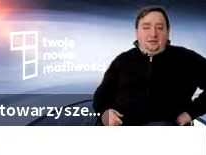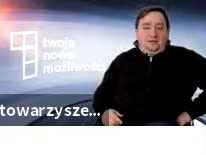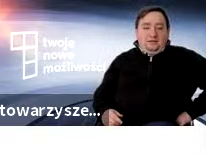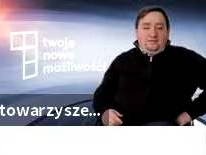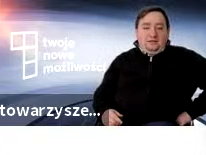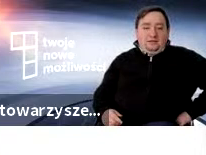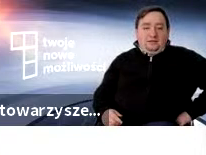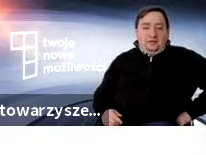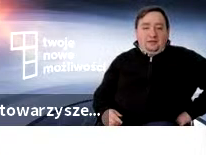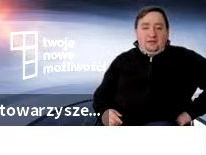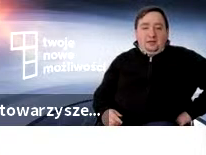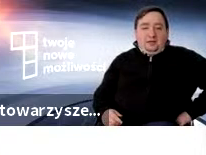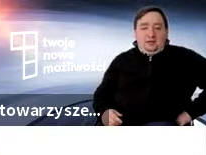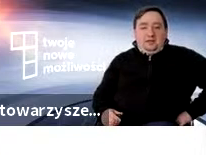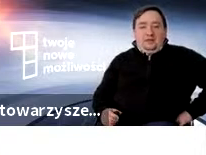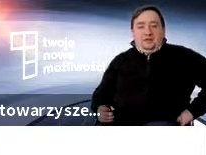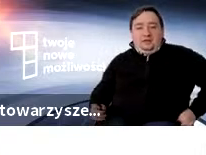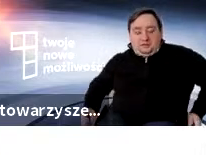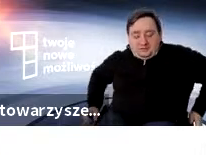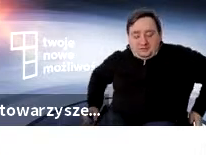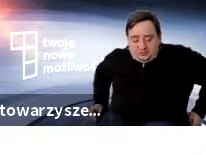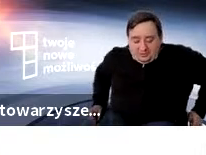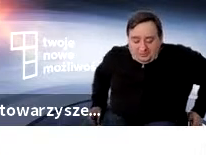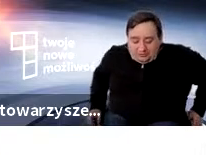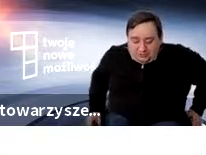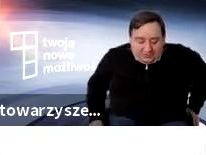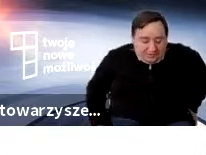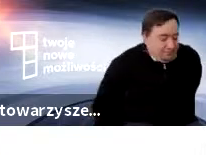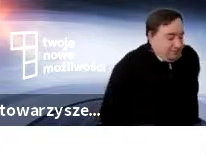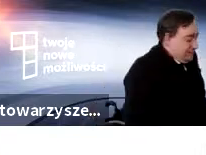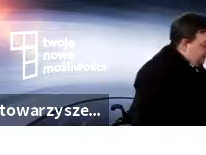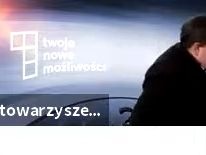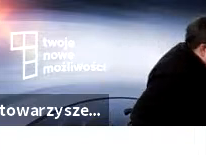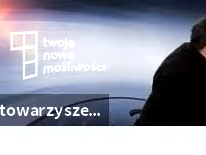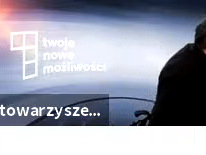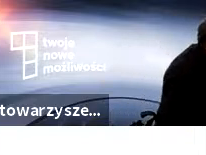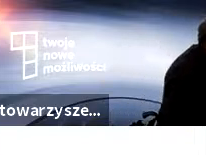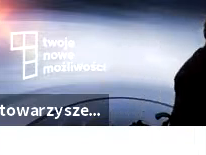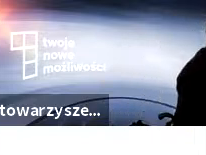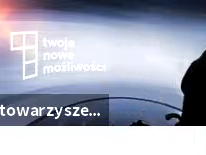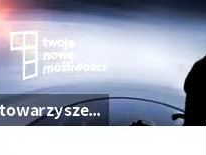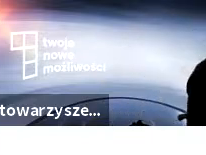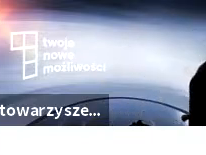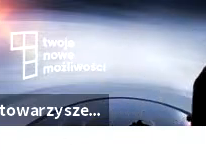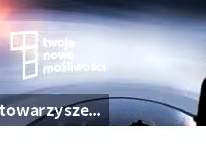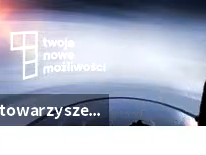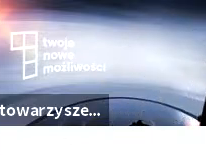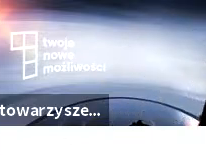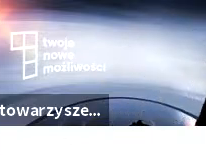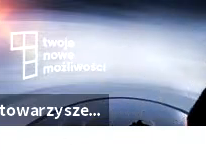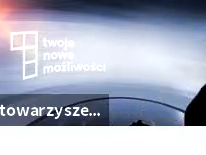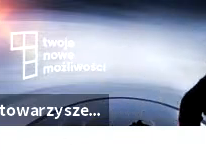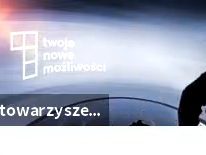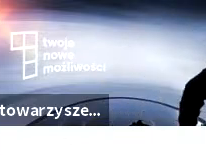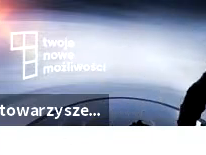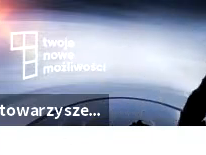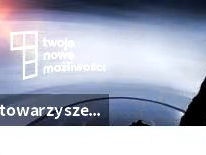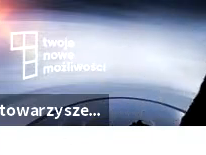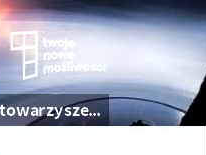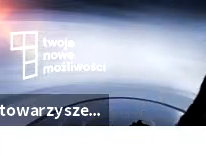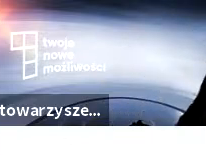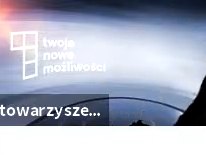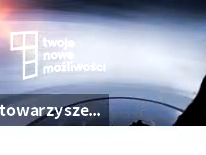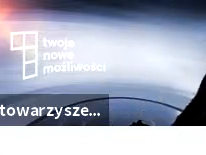tutaj wygląda. Ja sobie zasłoniłem troszkę prezentację kamerą, więc pozwolą Państwo,